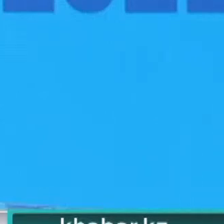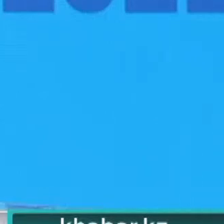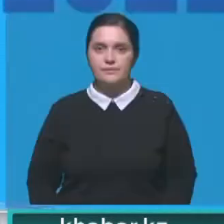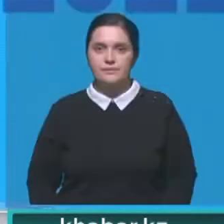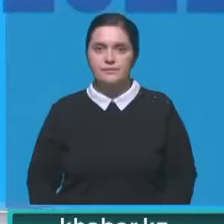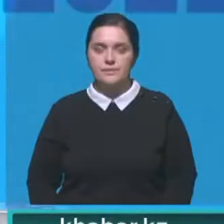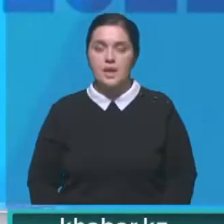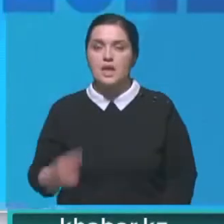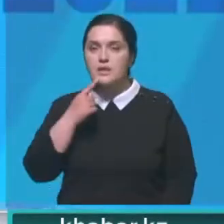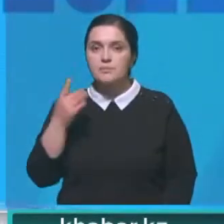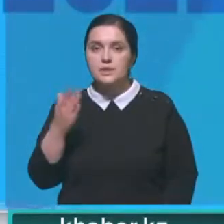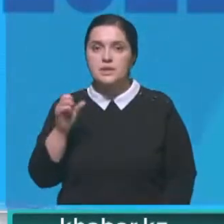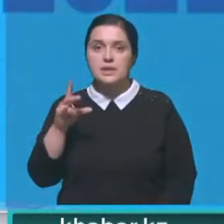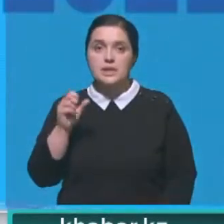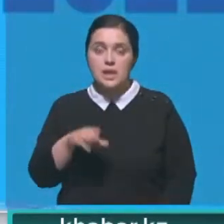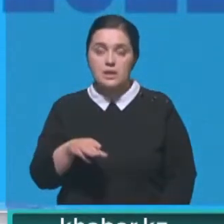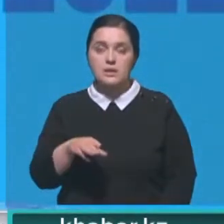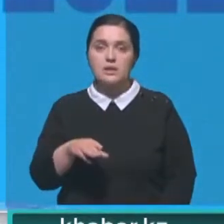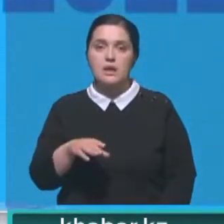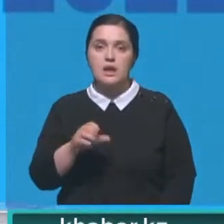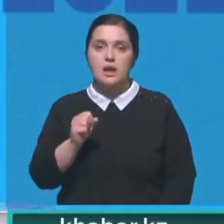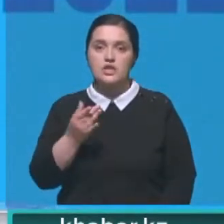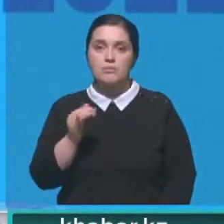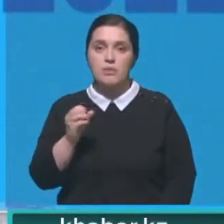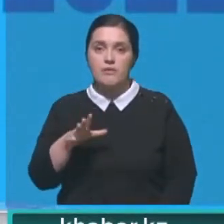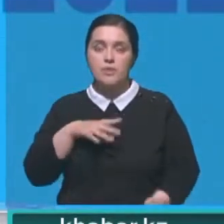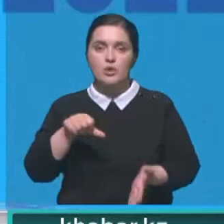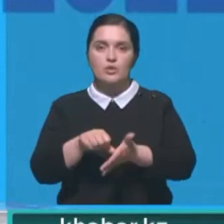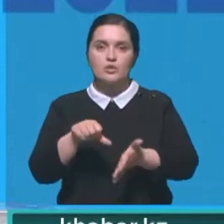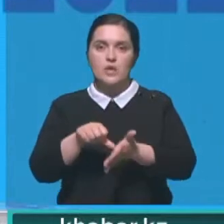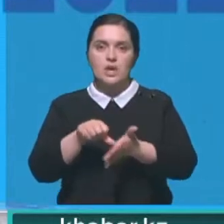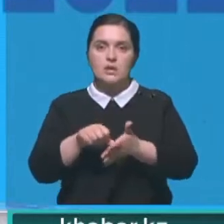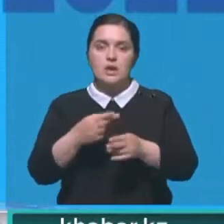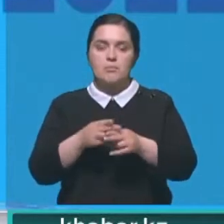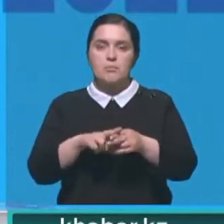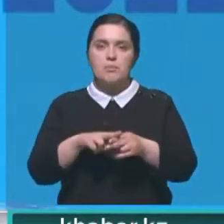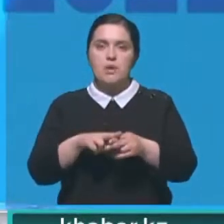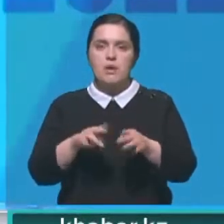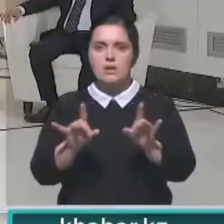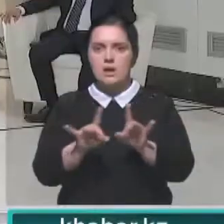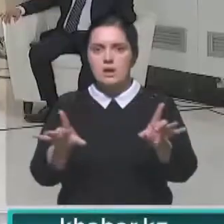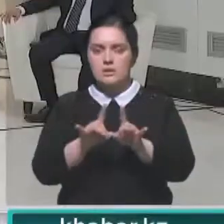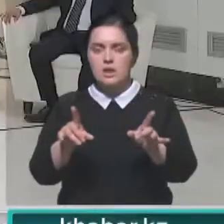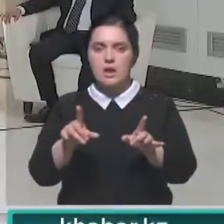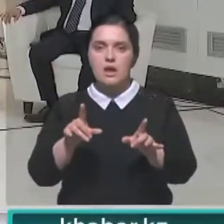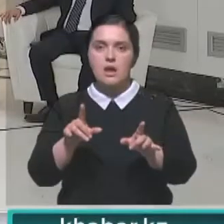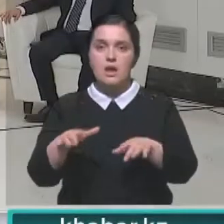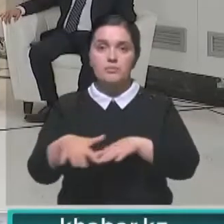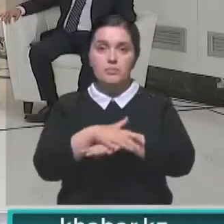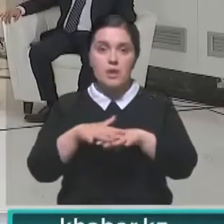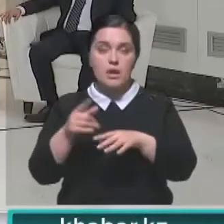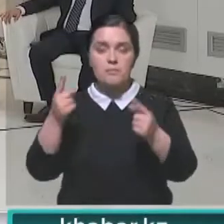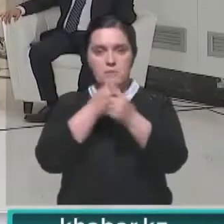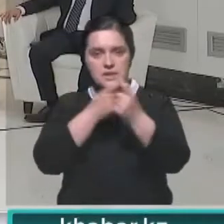Спикер Сената Маулен Ашимбаев принял участие в работе диалоговой площадки «Талклау» при партии «Аманат». Выступая перед гостями, он в очередной